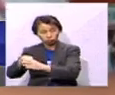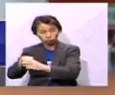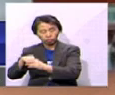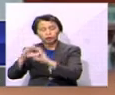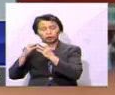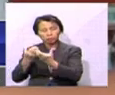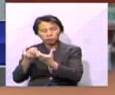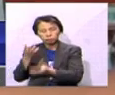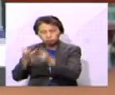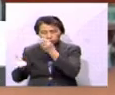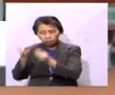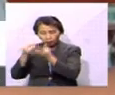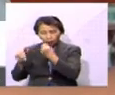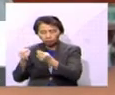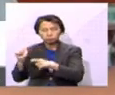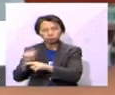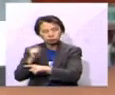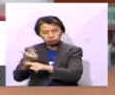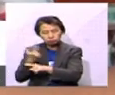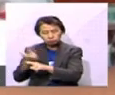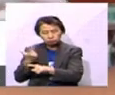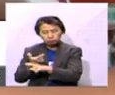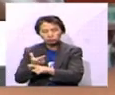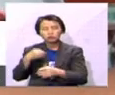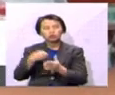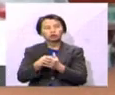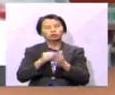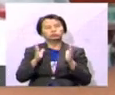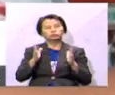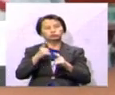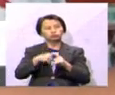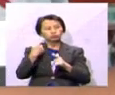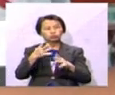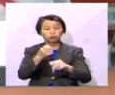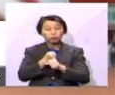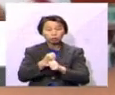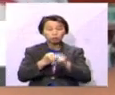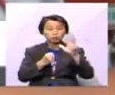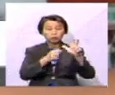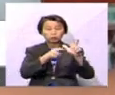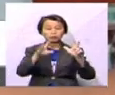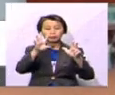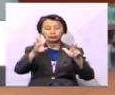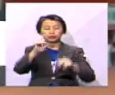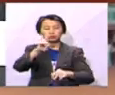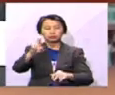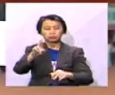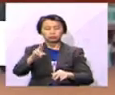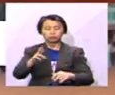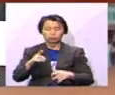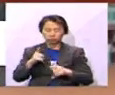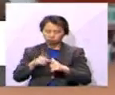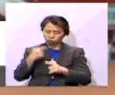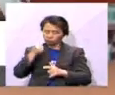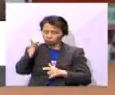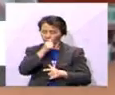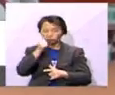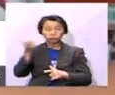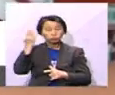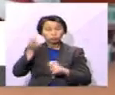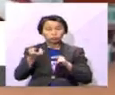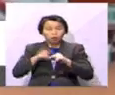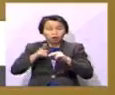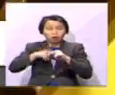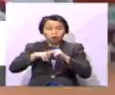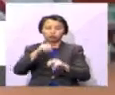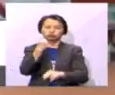amali, apa semua tu, dalam sebulan dalam RM3,000-4,000. Lepas tu bulan puasa baru ni, pendapatan meningkat